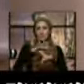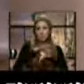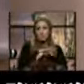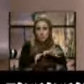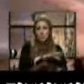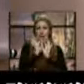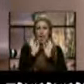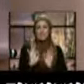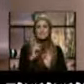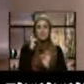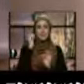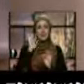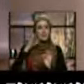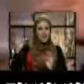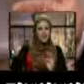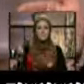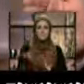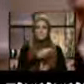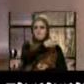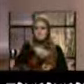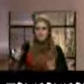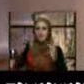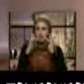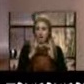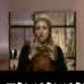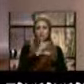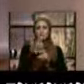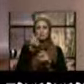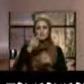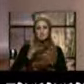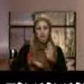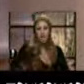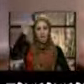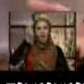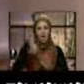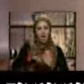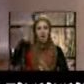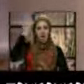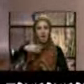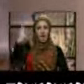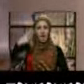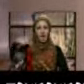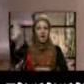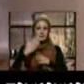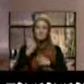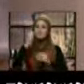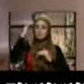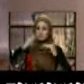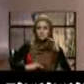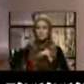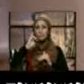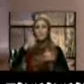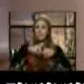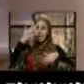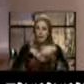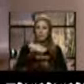مع الفتح زوجناك بقى، مع الاخلاص زوجناك بقى، التمس ولو خاتم من حديد، ما فيش اجمعوا لاخيكم، يعني سبحان